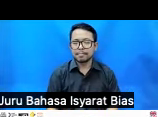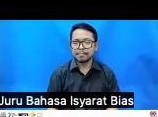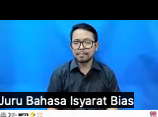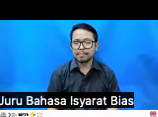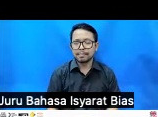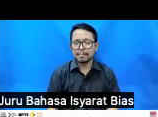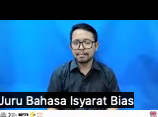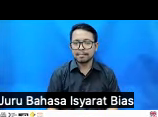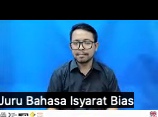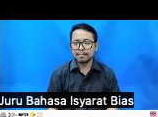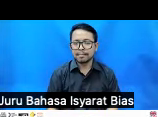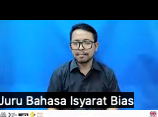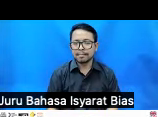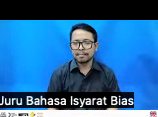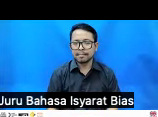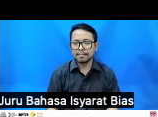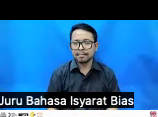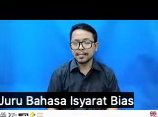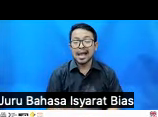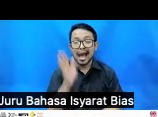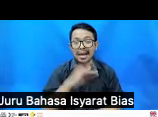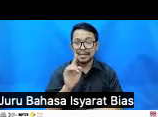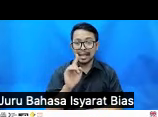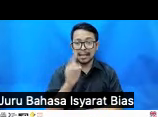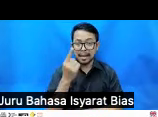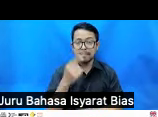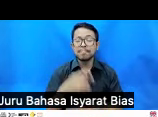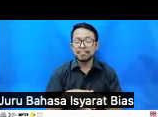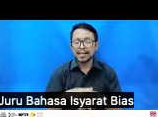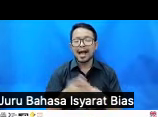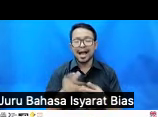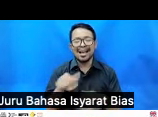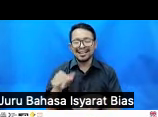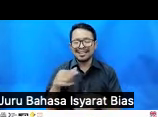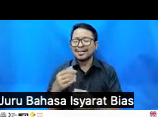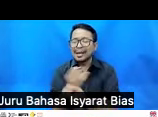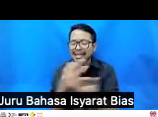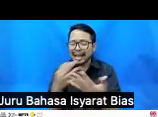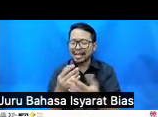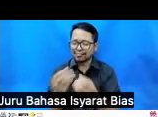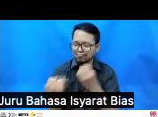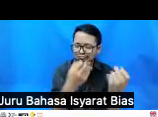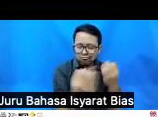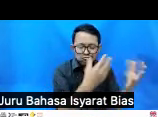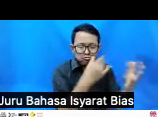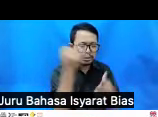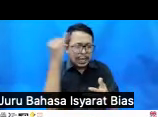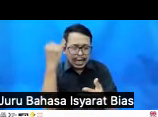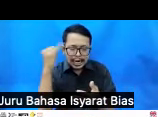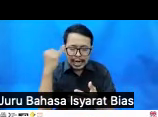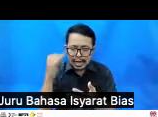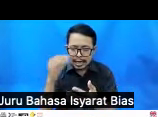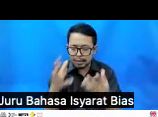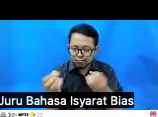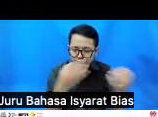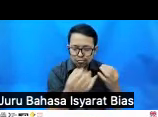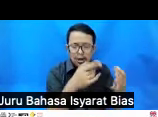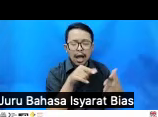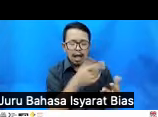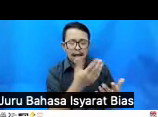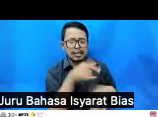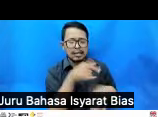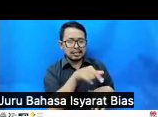Pada hari pertama bersama warga, kami menggali ide-ide dan mengeksplor kemungkinan-kemungkinan yang mungkin